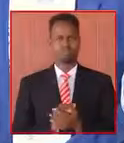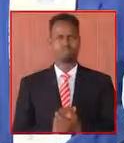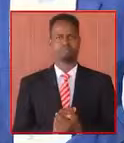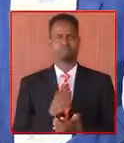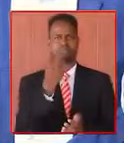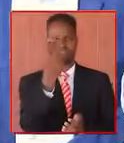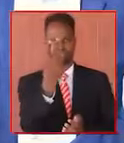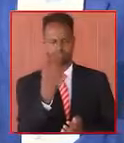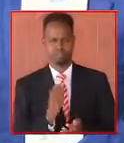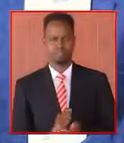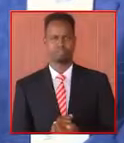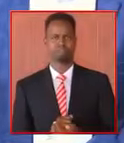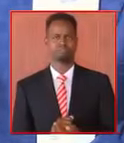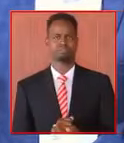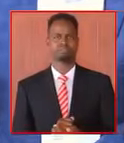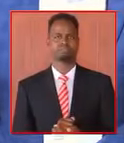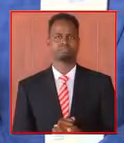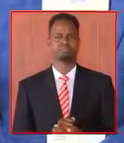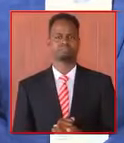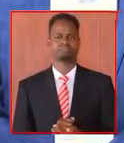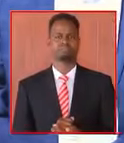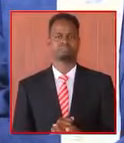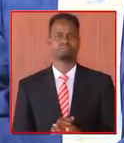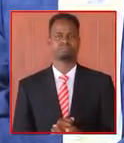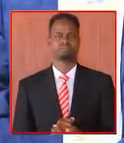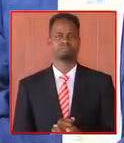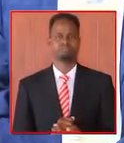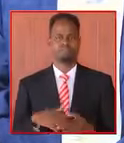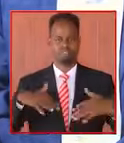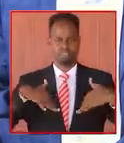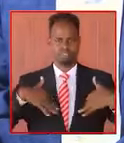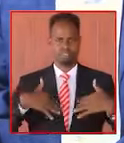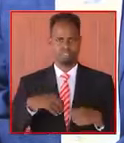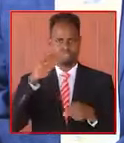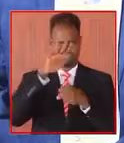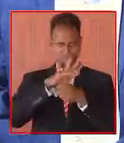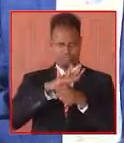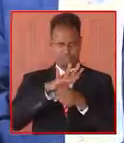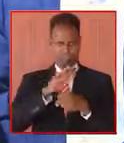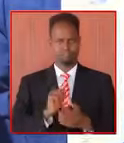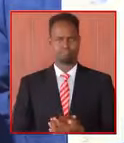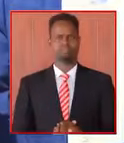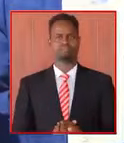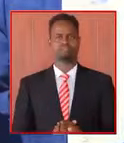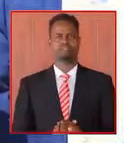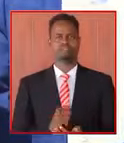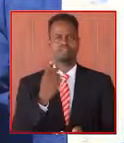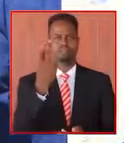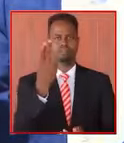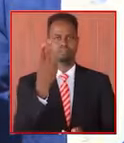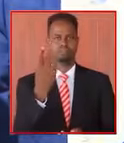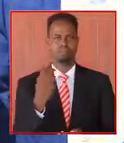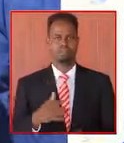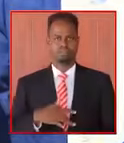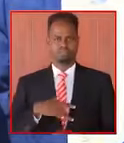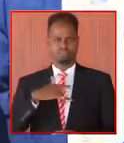waanu ka dhalisanahay dad faqiir alay nagu sheegaa ilaah umada ka faqri kari kara dad aad u baahan baa alay nagu tilmaamaa